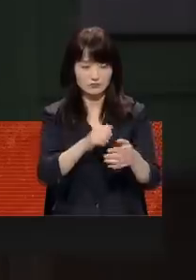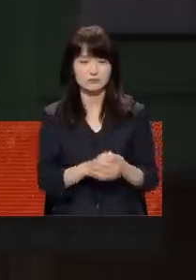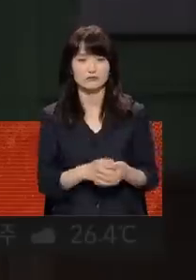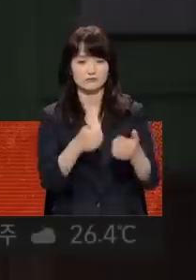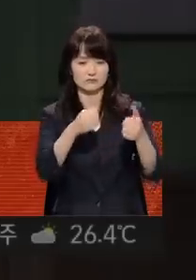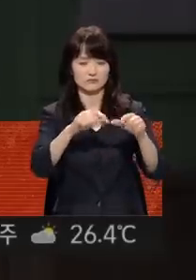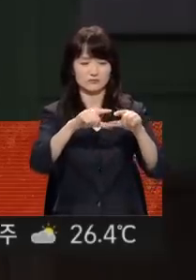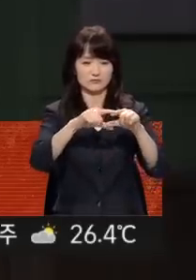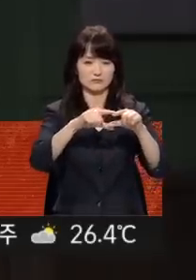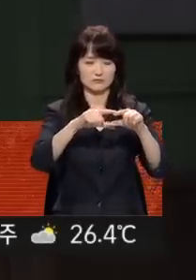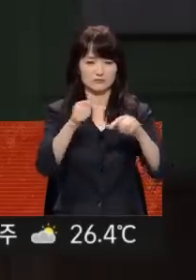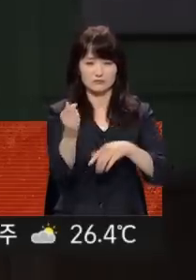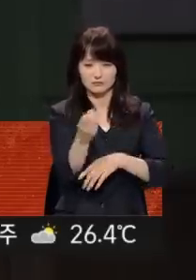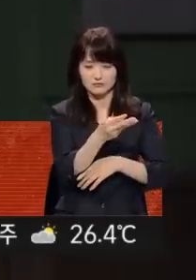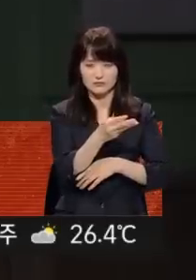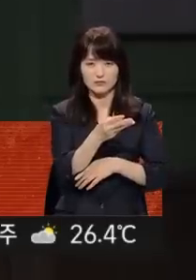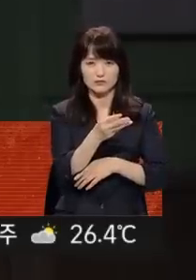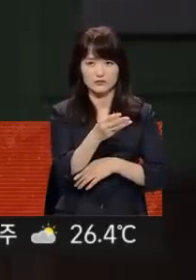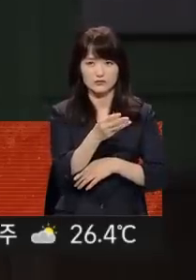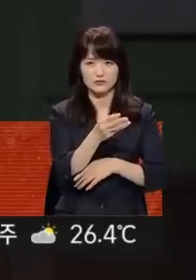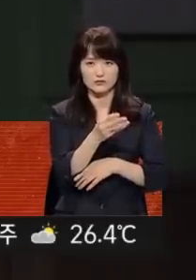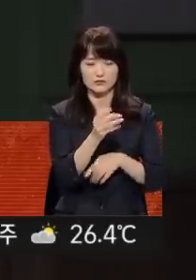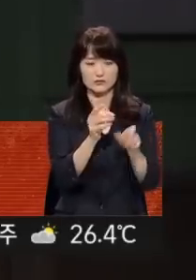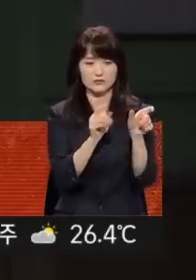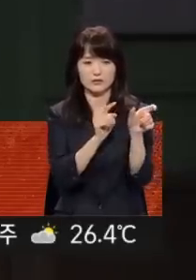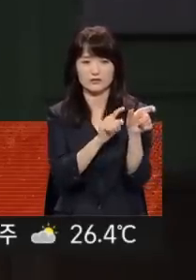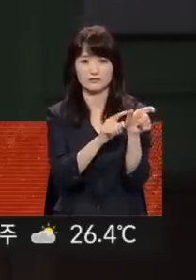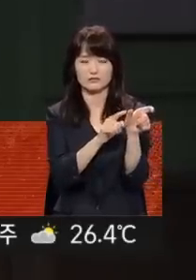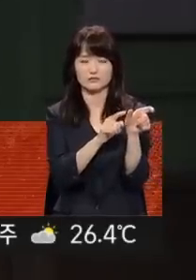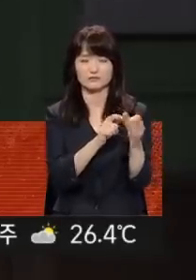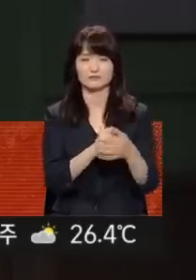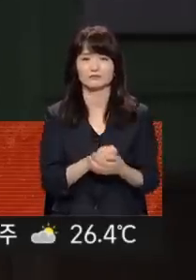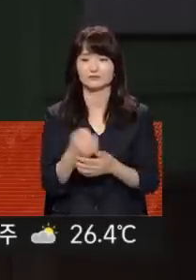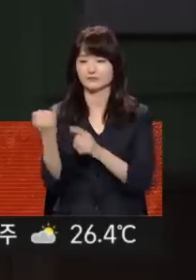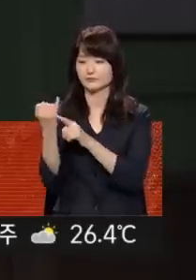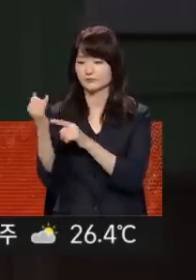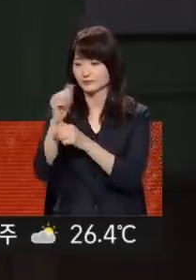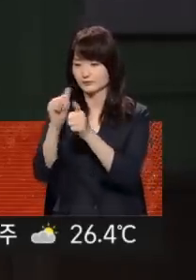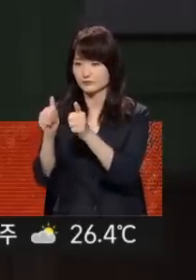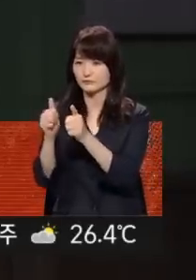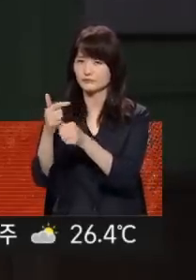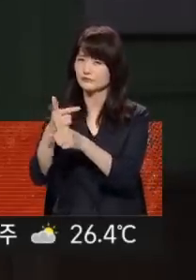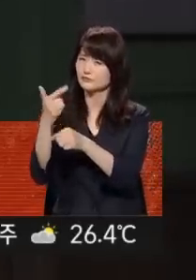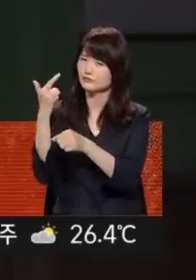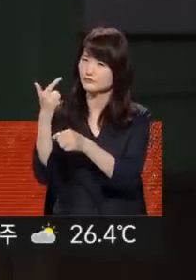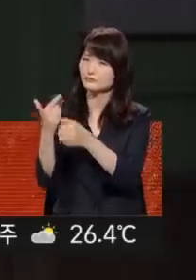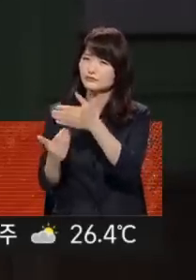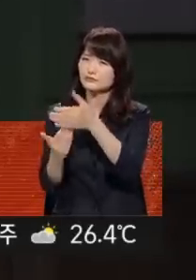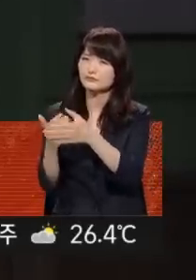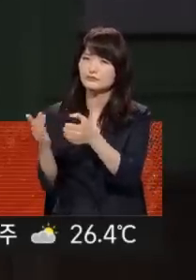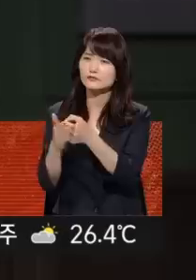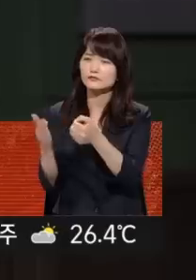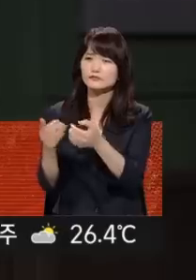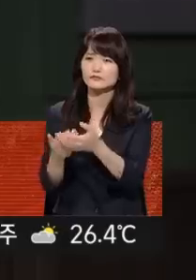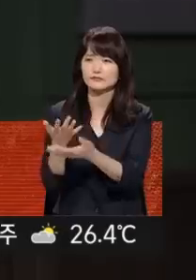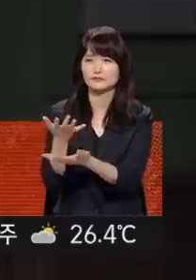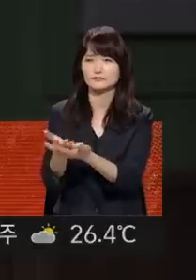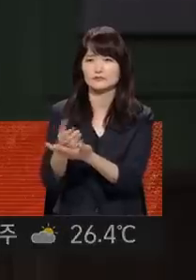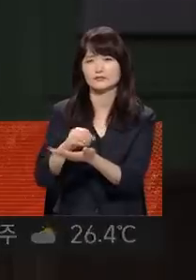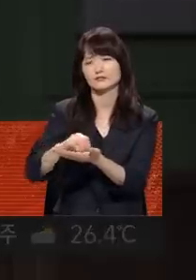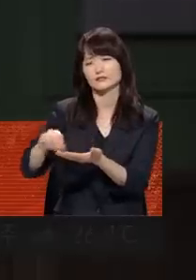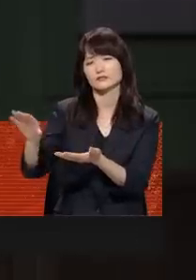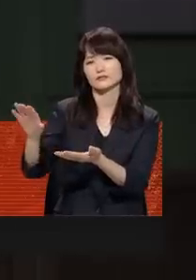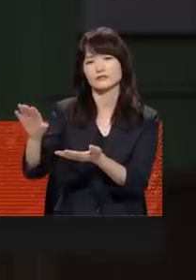주민번호 앞자리 정도밖에 없다고 합니다 여성측 당시 변호사도요 이게 6년 전 사건이다 보니까 자료를 모두 폐기했기 때문에